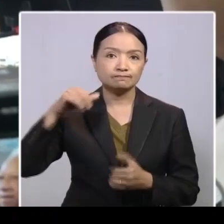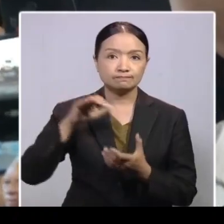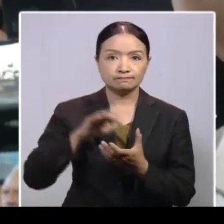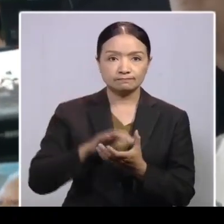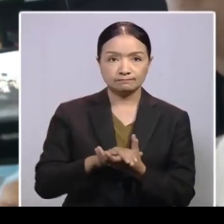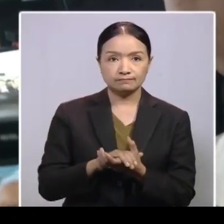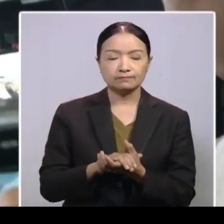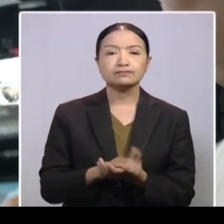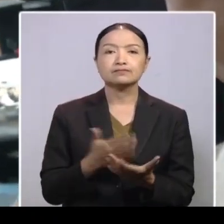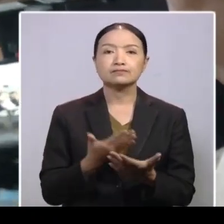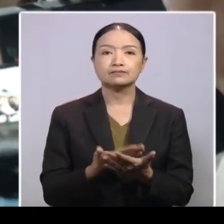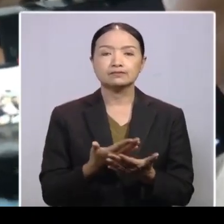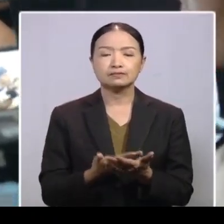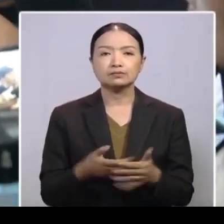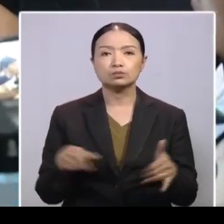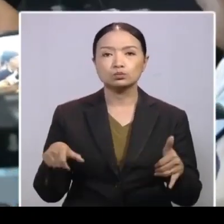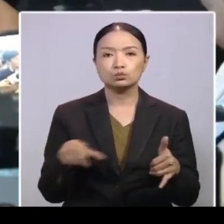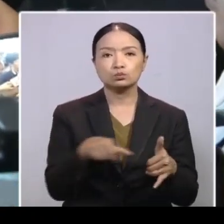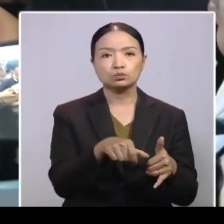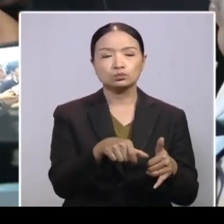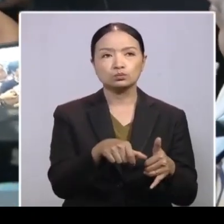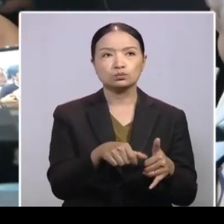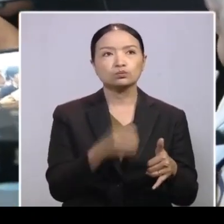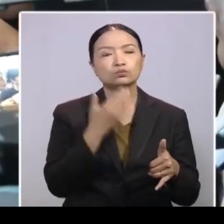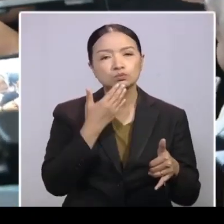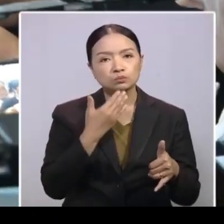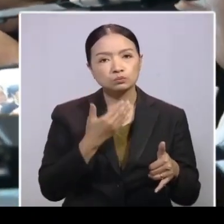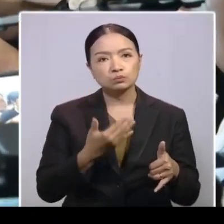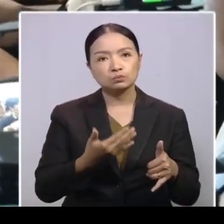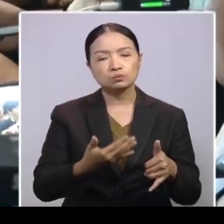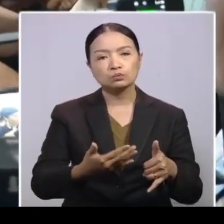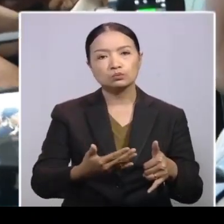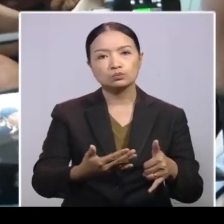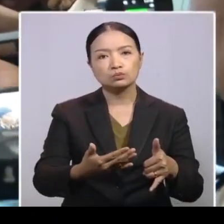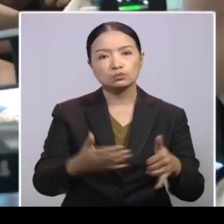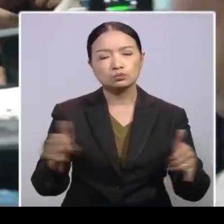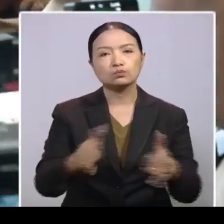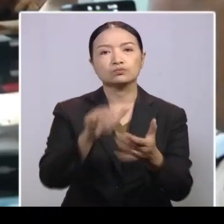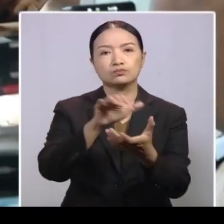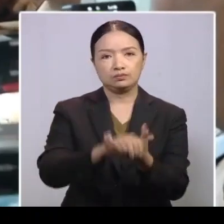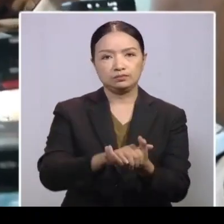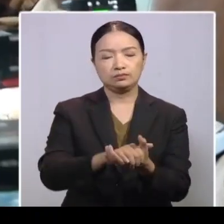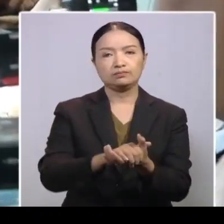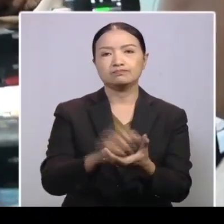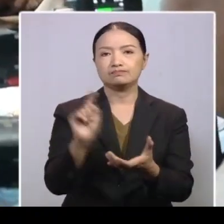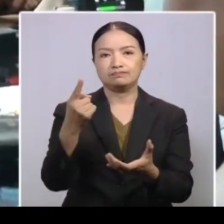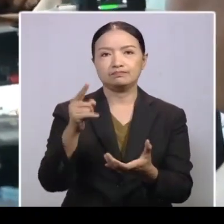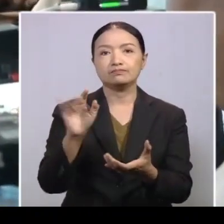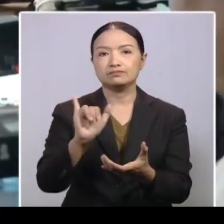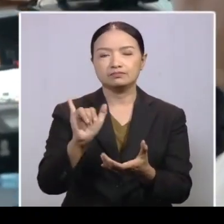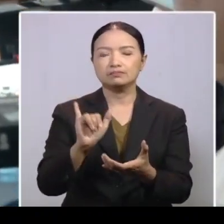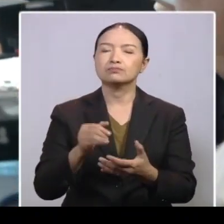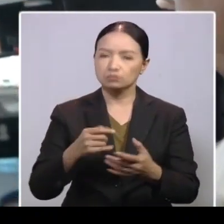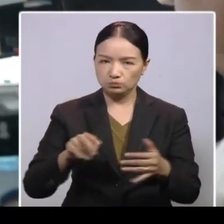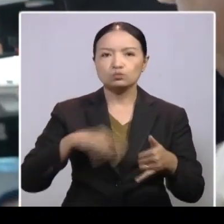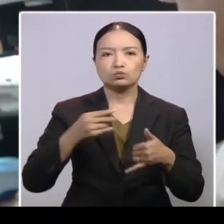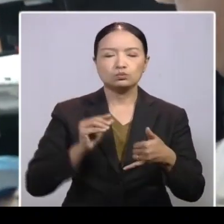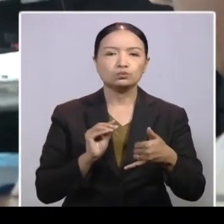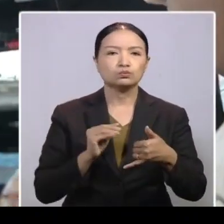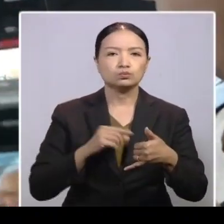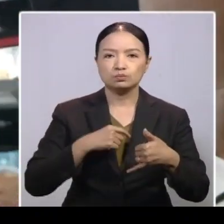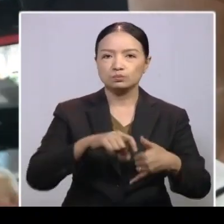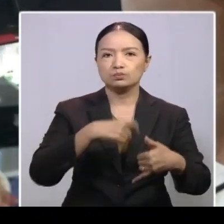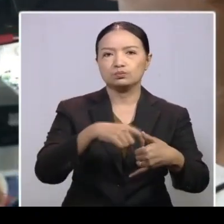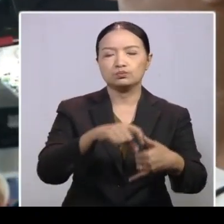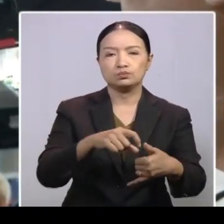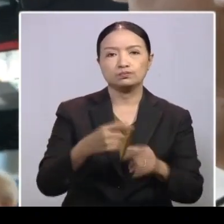ได้เงินตลอดระยะเวลาที่ยังไม่ได้มีการแต่งงานใหม่นะครับก็ประมาณ